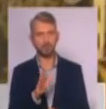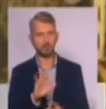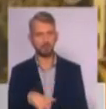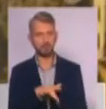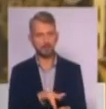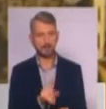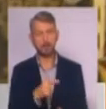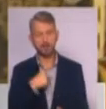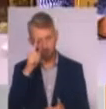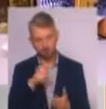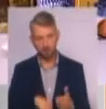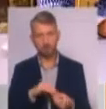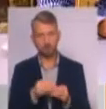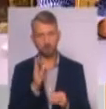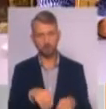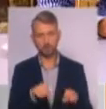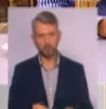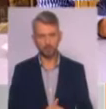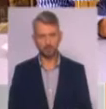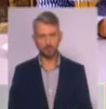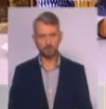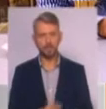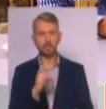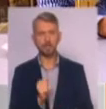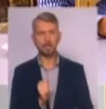місті, але я впевнена, вона буде вирішена. Тобто, на